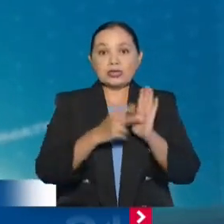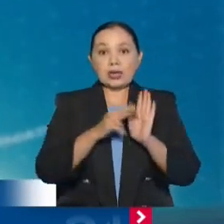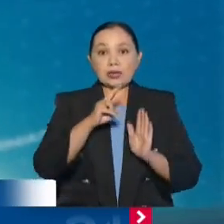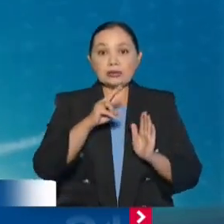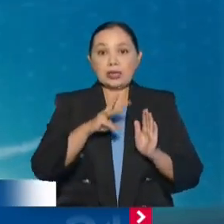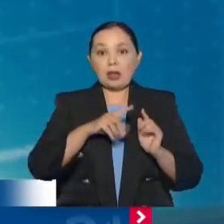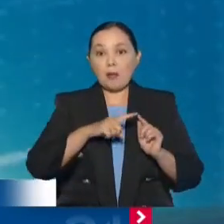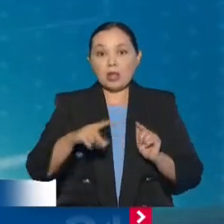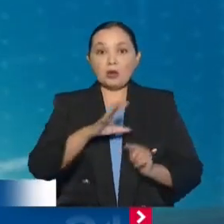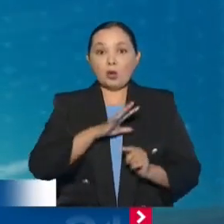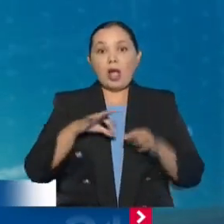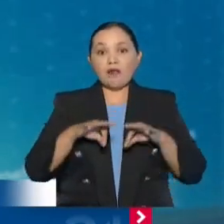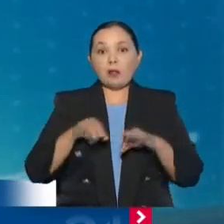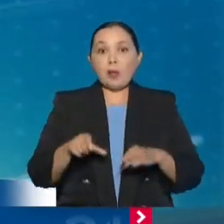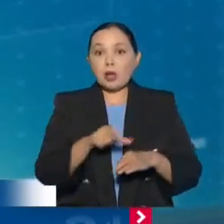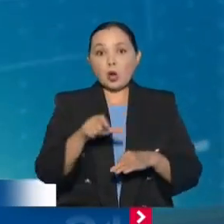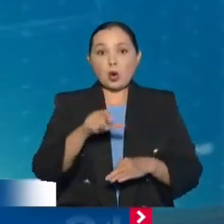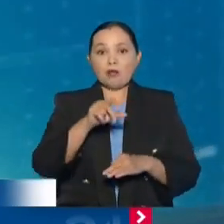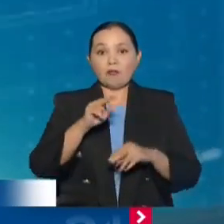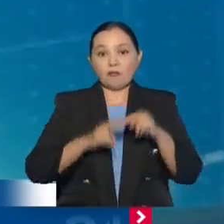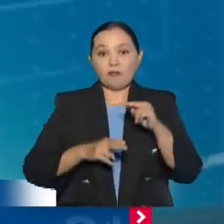yo'li foydalanishga topshirildi.